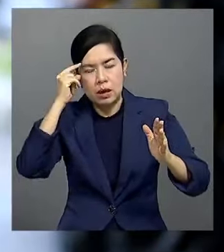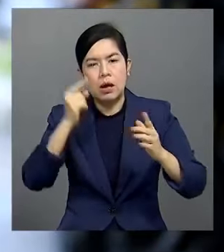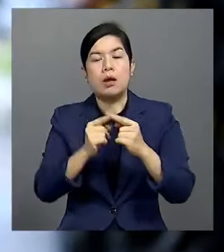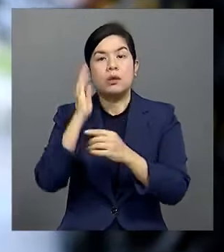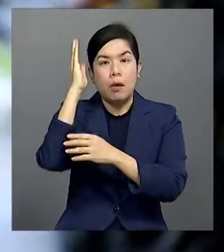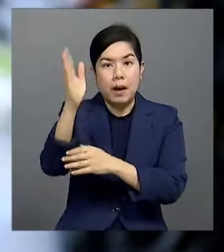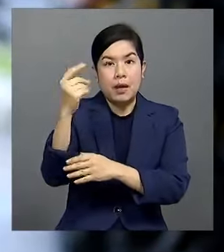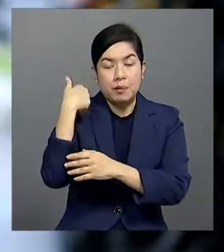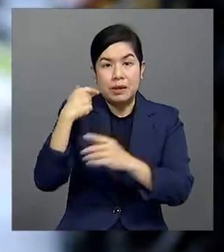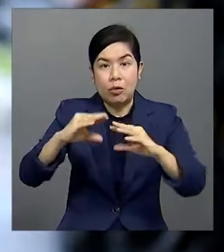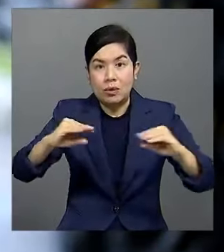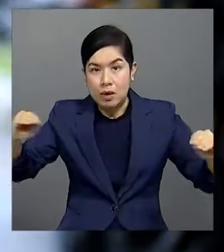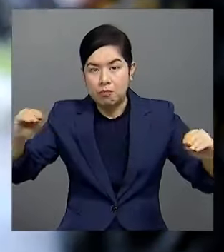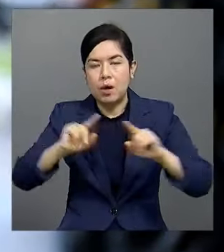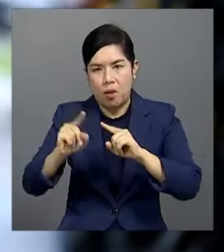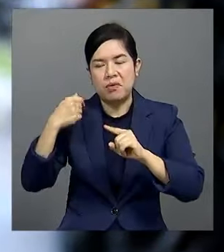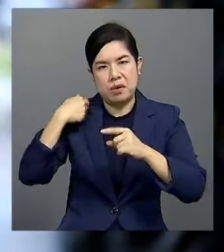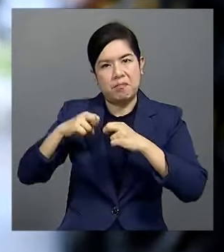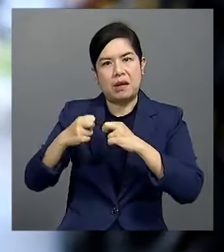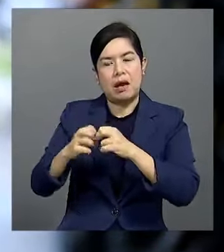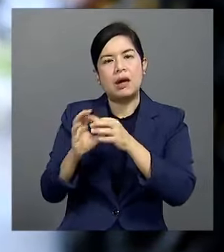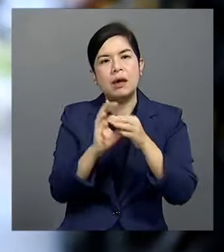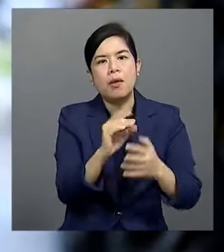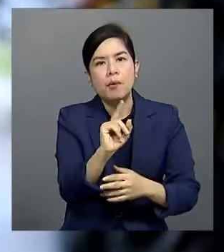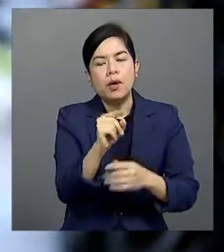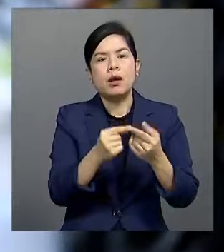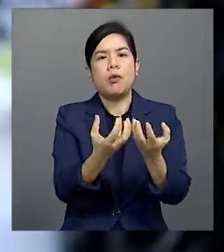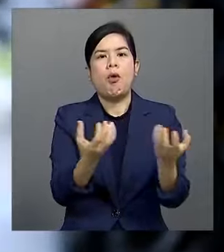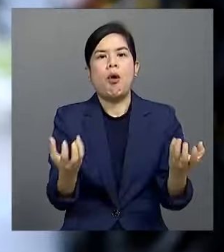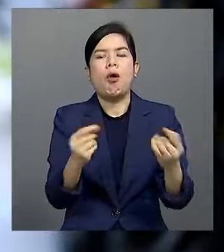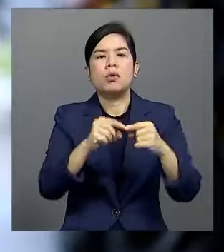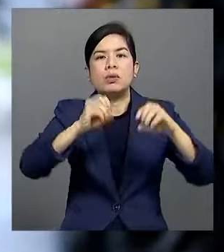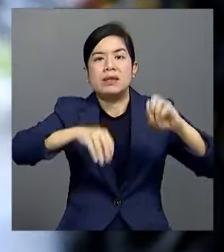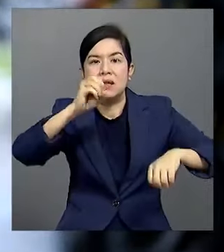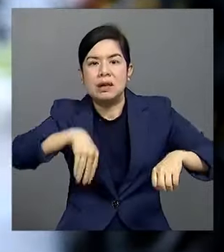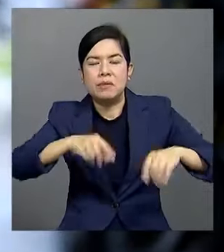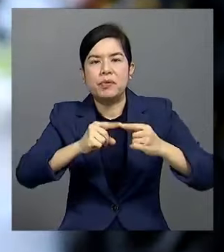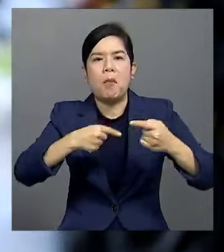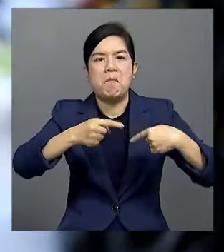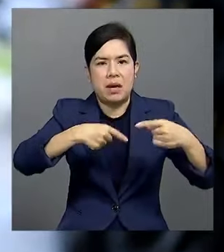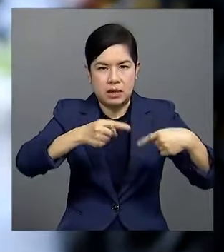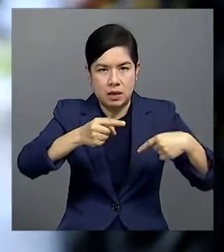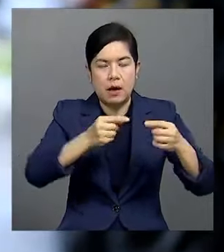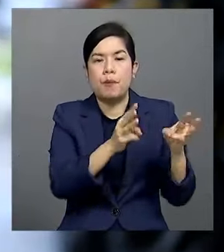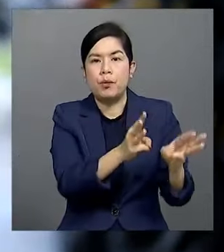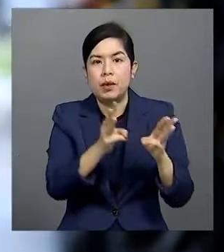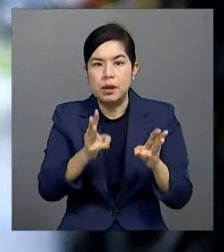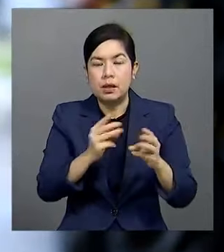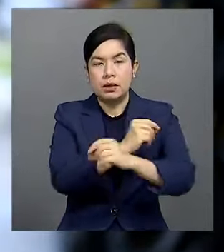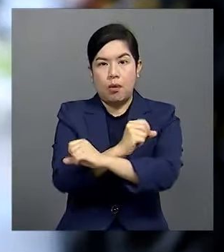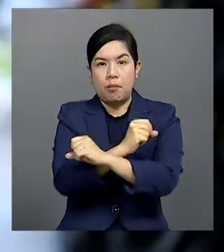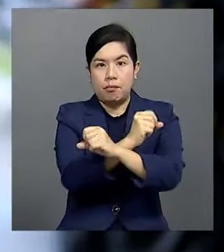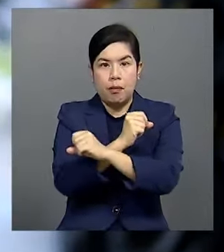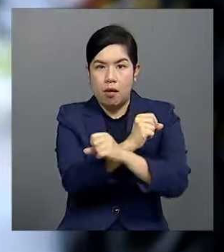ด -19 นั่นก็คือภัยจากขยะพลาสติกนั่นเองค่ะกับมาตรการการป้องกันการแพร่ระบาดโควิด -19 ที่ผ่านมานะคะท